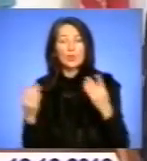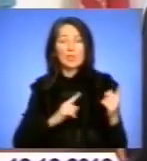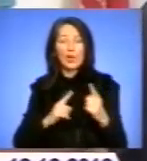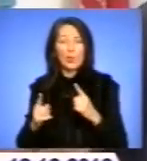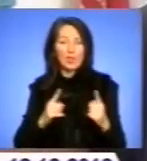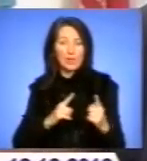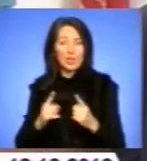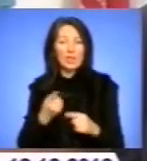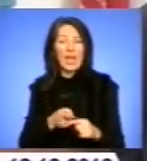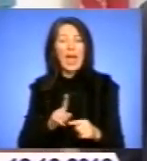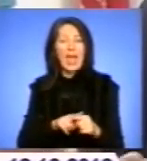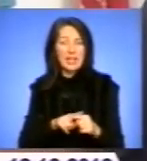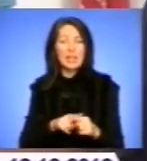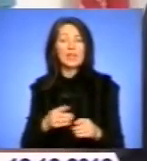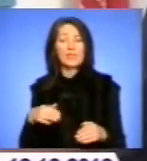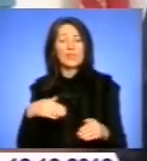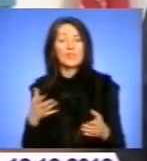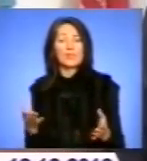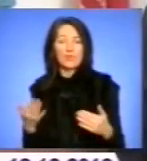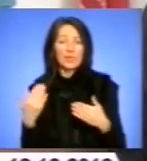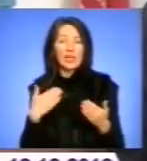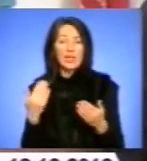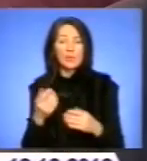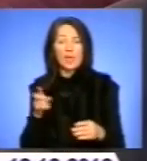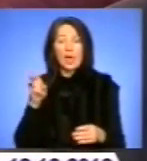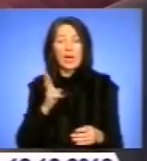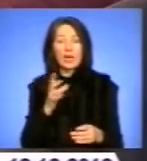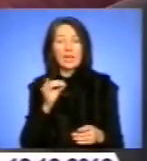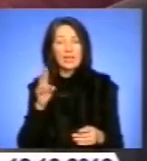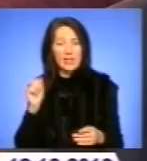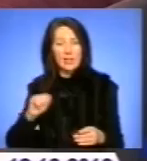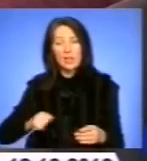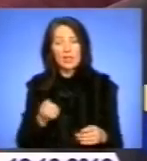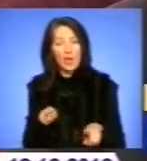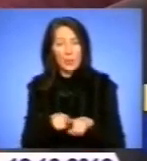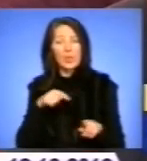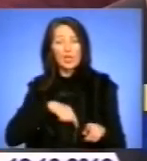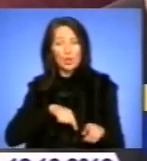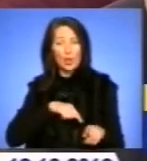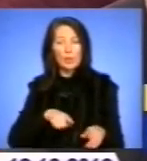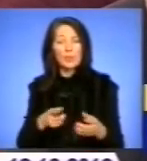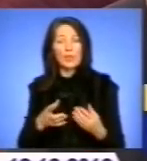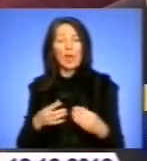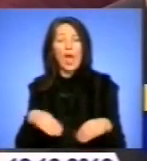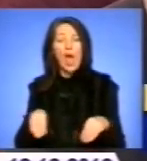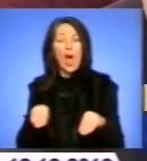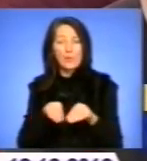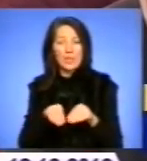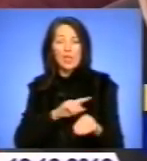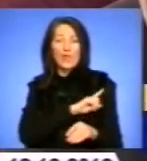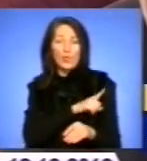взаимно. И китайские коллеги, они также настроены. Так что, объединив усилия